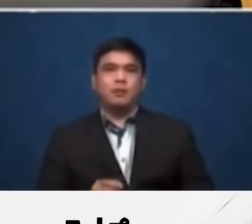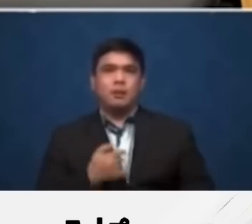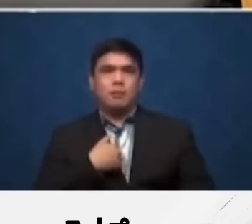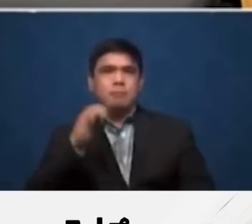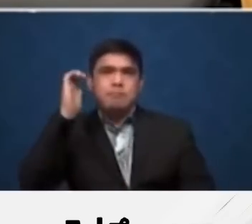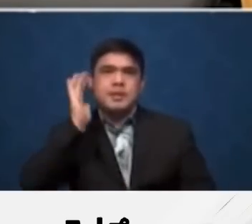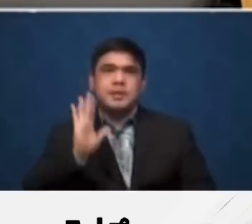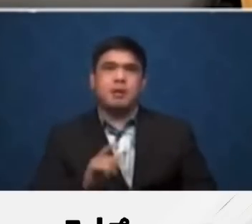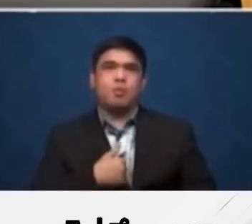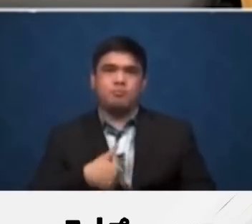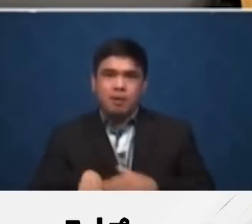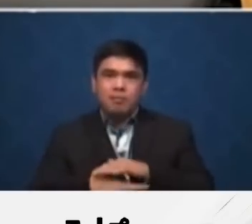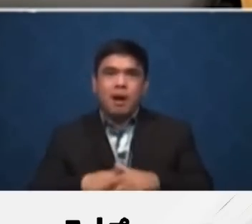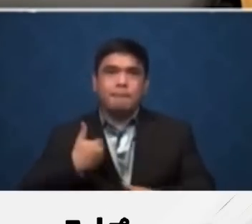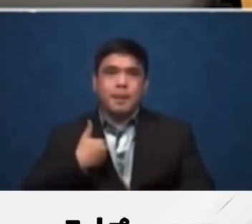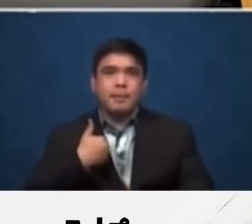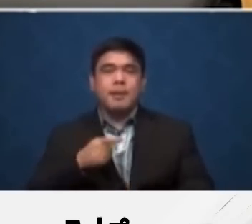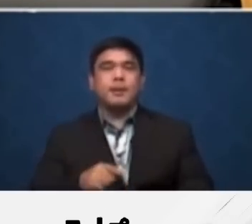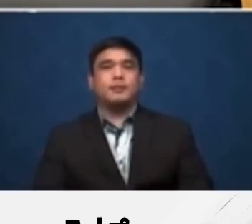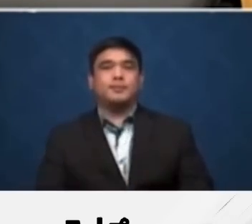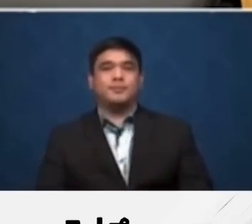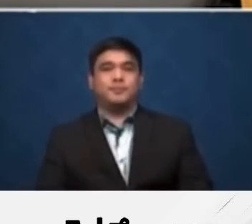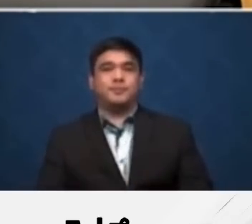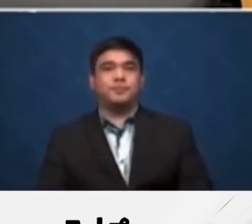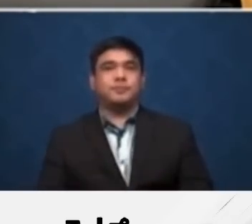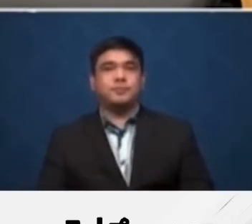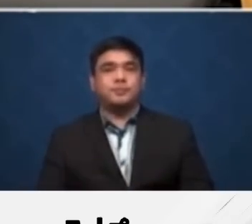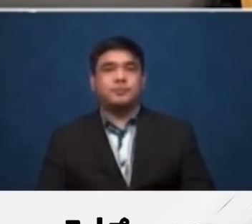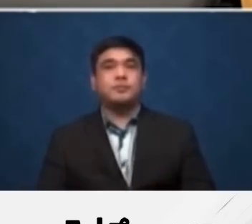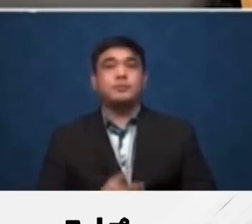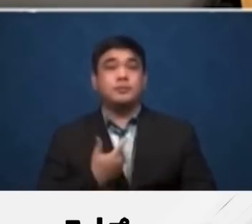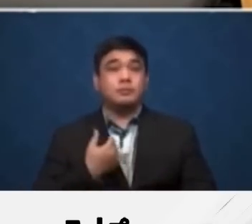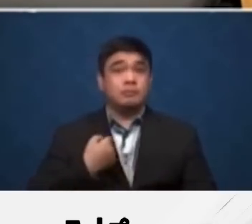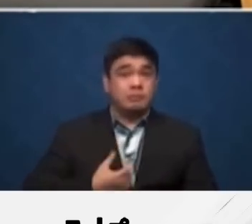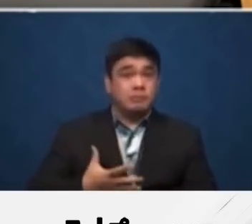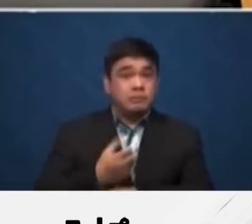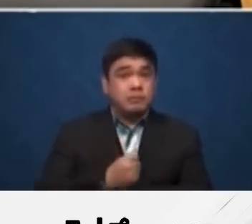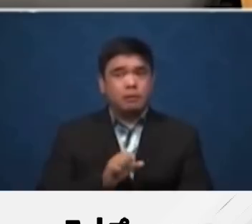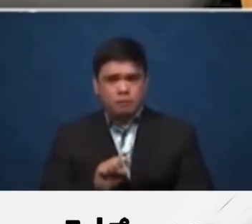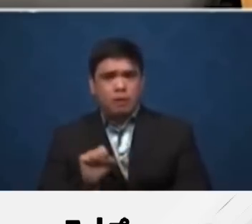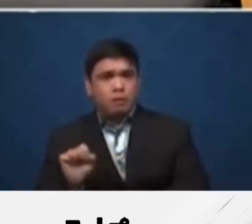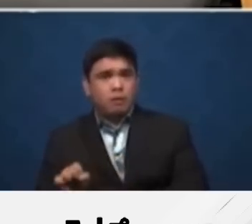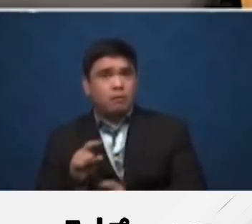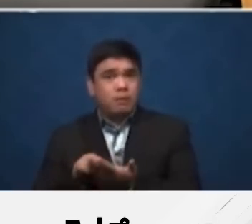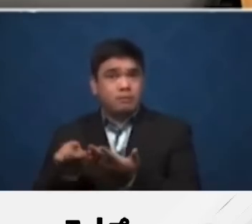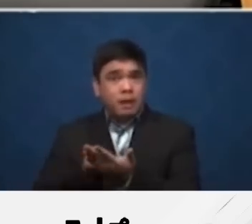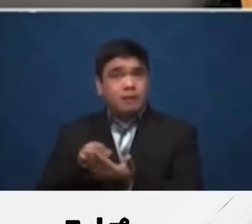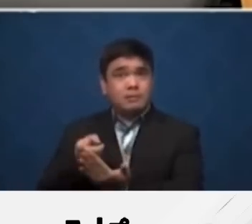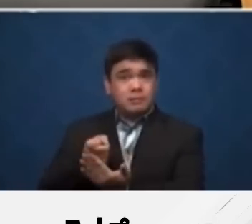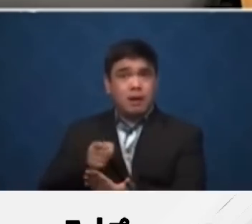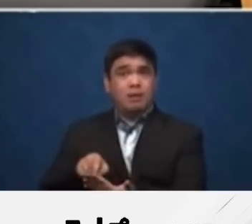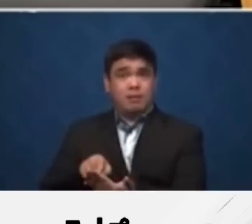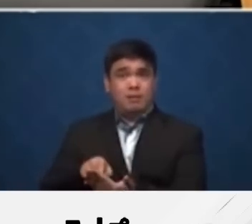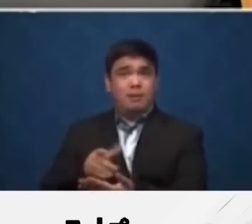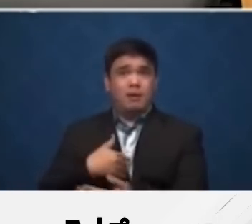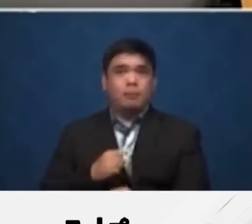สวครบตามเป้าหมายโดยจะต้องหาเพิ่มเพื่อสำรองไว้ในกรณีที่มีสวเปลี่ยนใจ ครับ ฮะอันนี้คุณสิริกัญญ